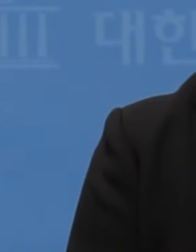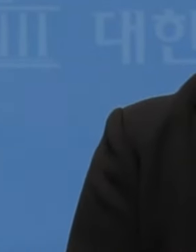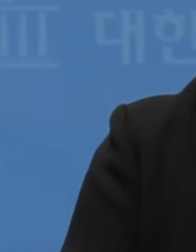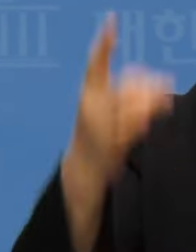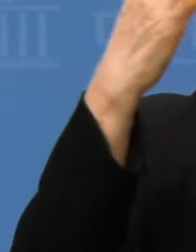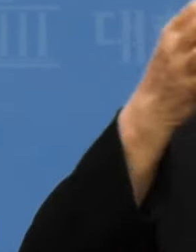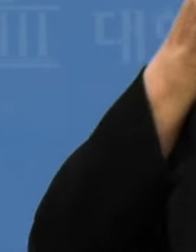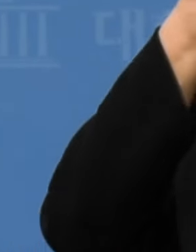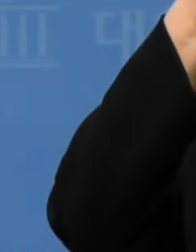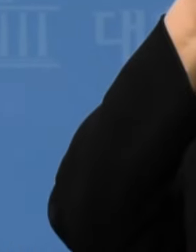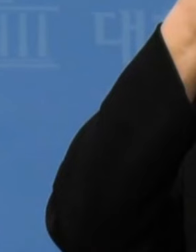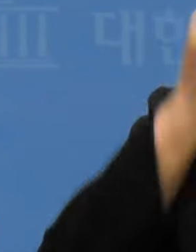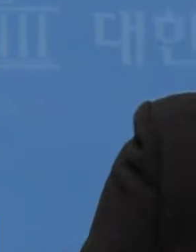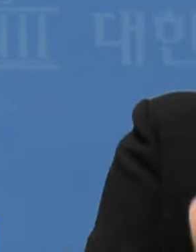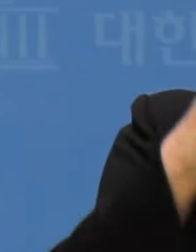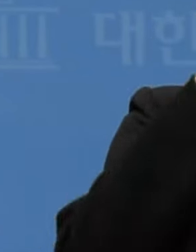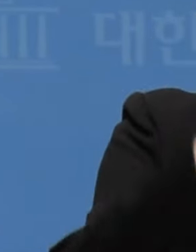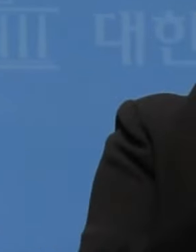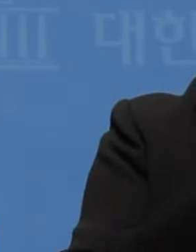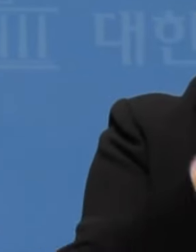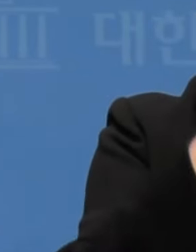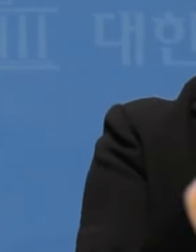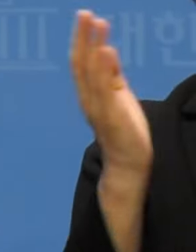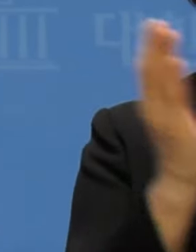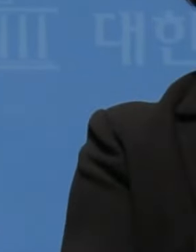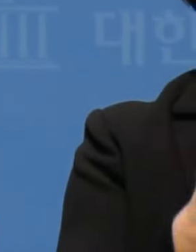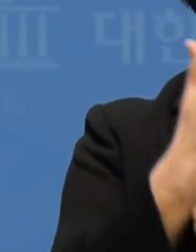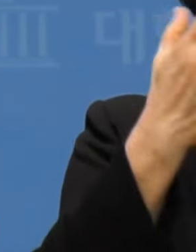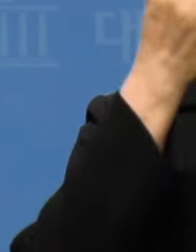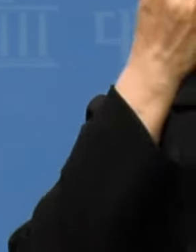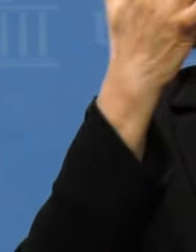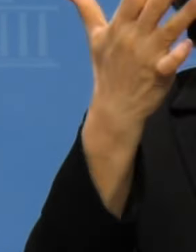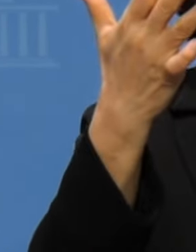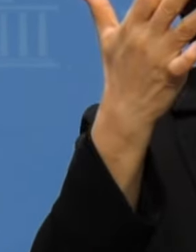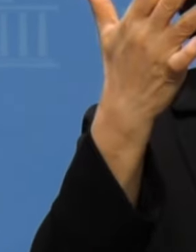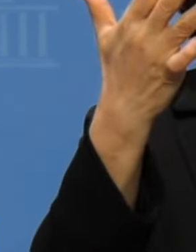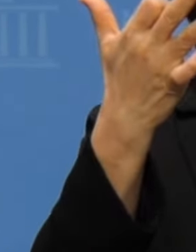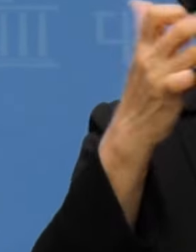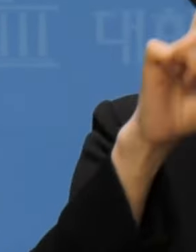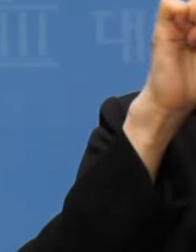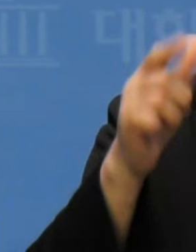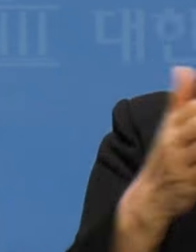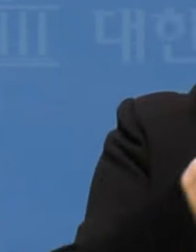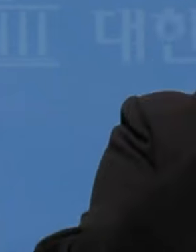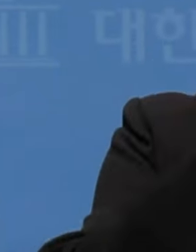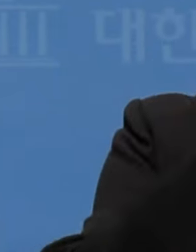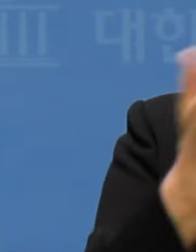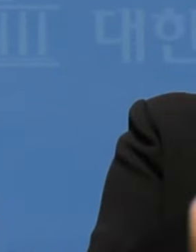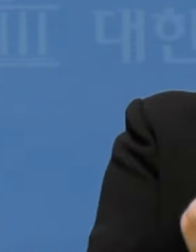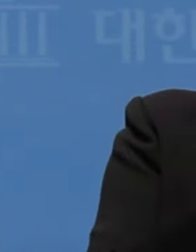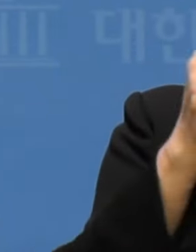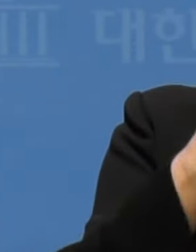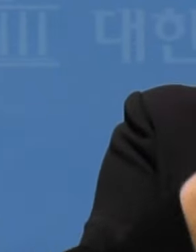본래 기술 유출 범죄는 관련법에 따라 최대 18개월 실형 선고만 가능했으나